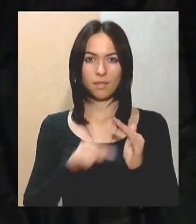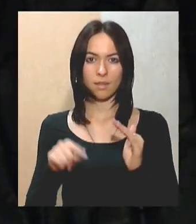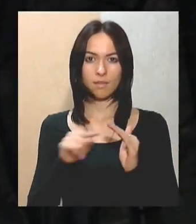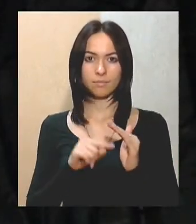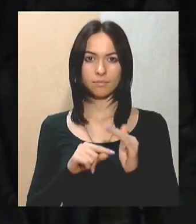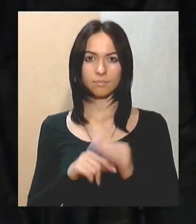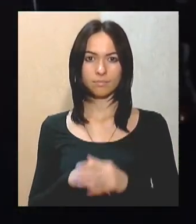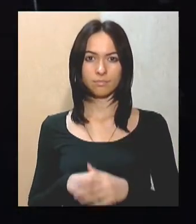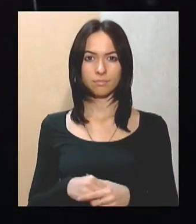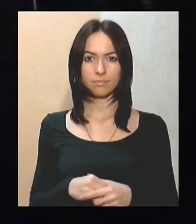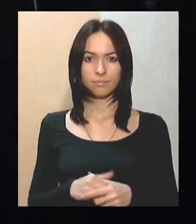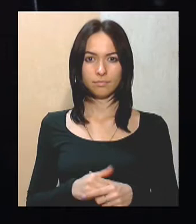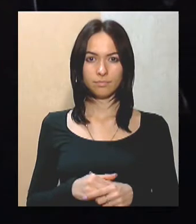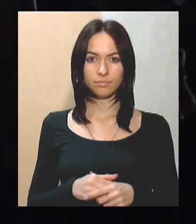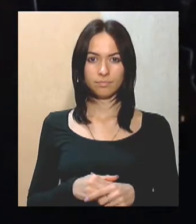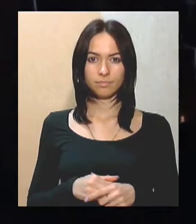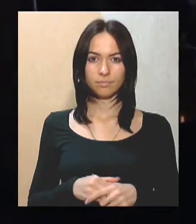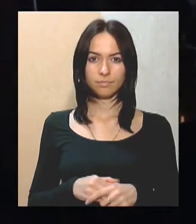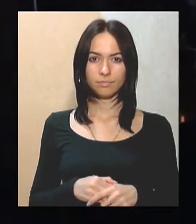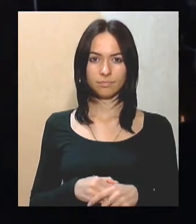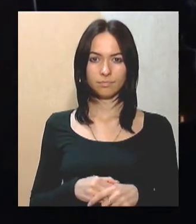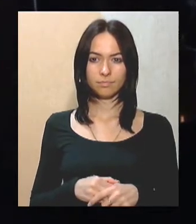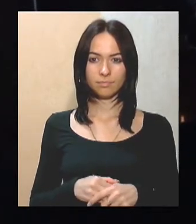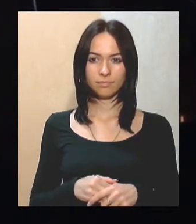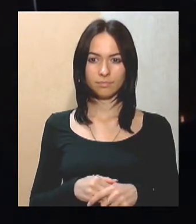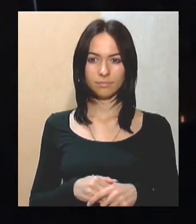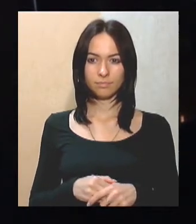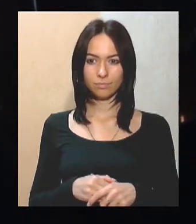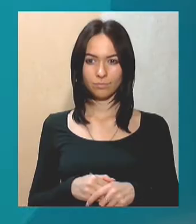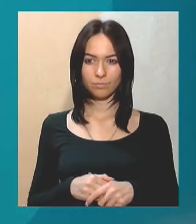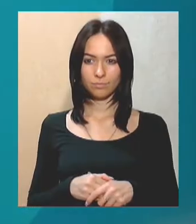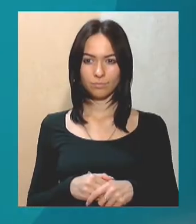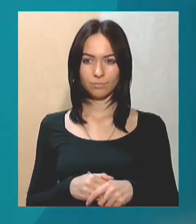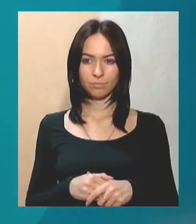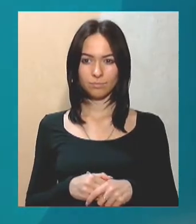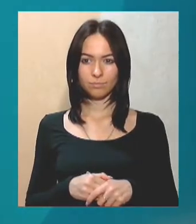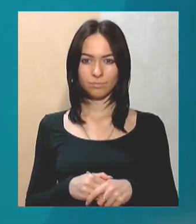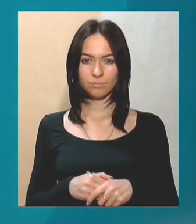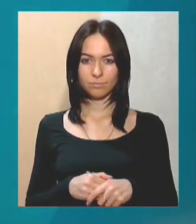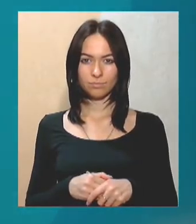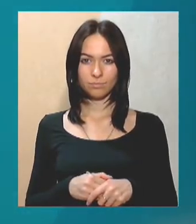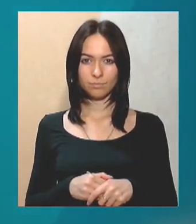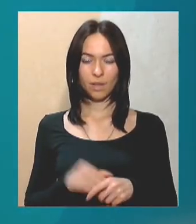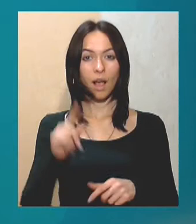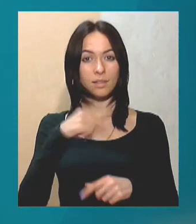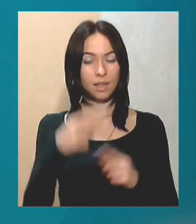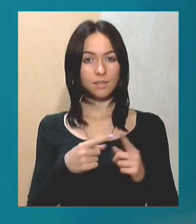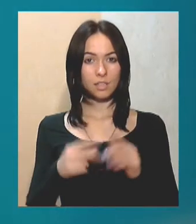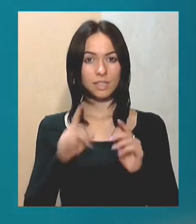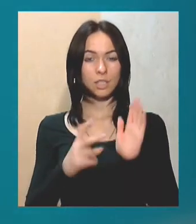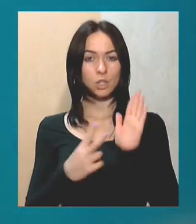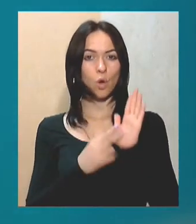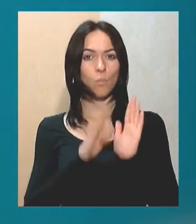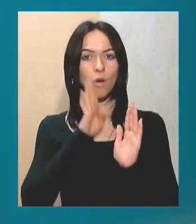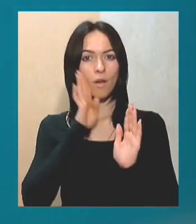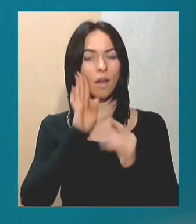Олександр Мельниченко, Юлія Цух, Борис Мислівцев, Андрій Кузюра. Новини на Суспільному. Одеса. Зазначимо, з 7 години ранку у зв'язку